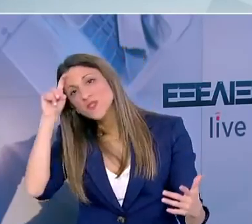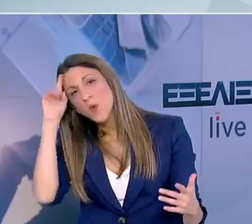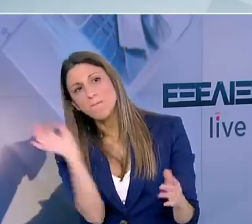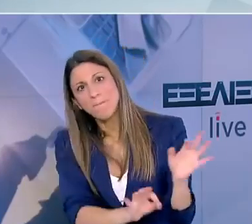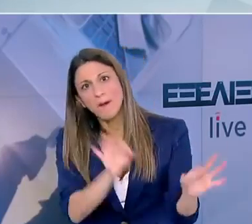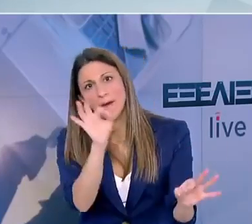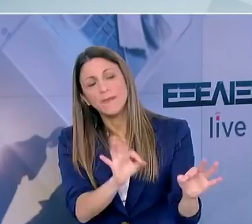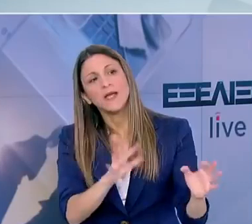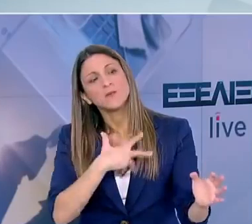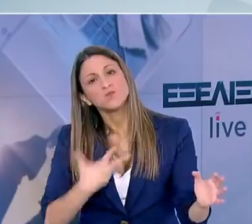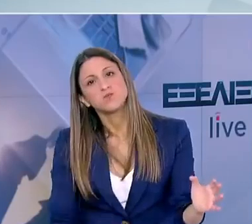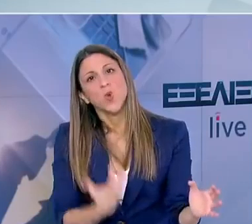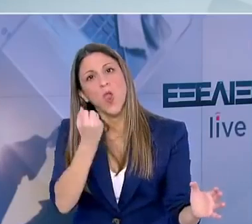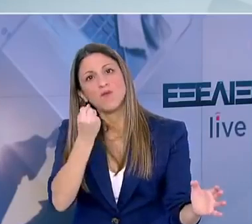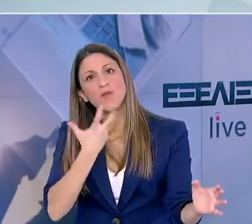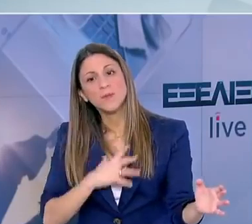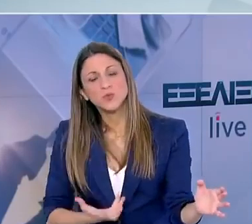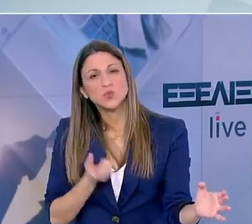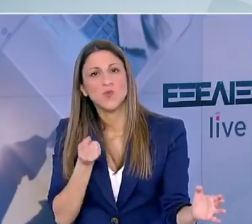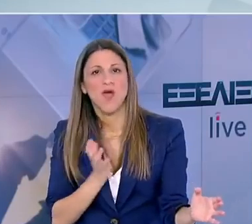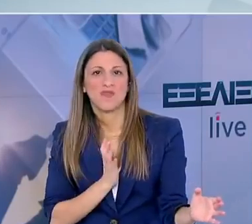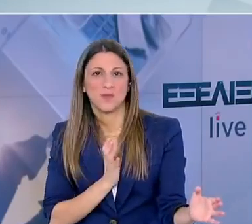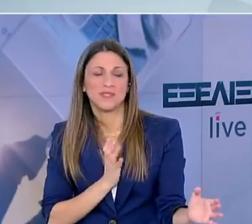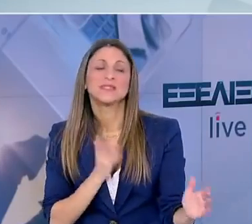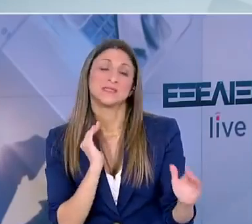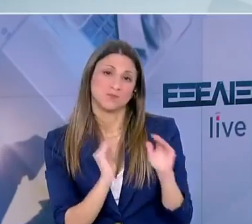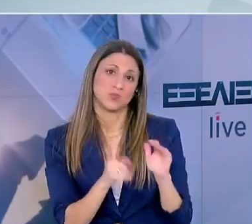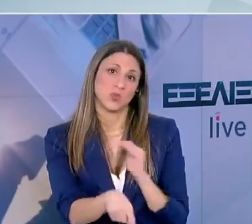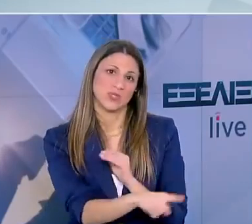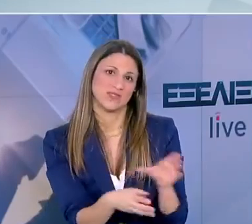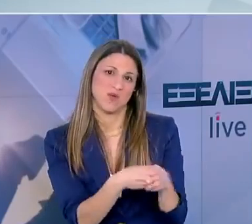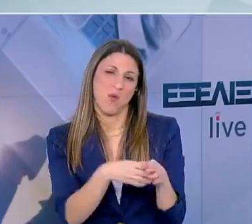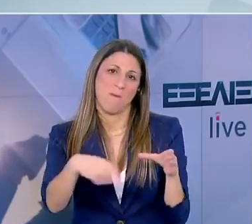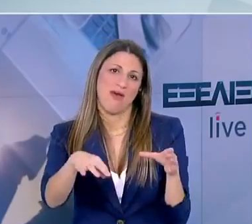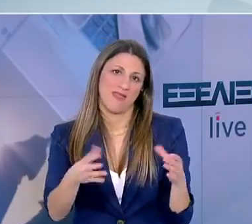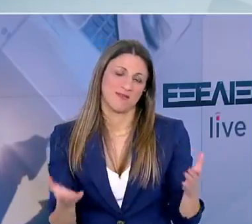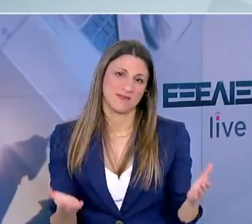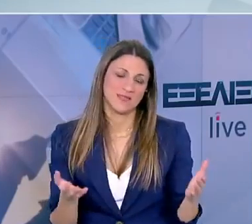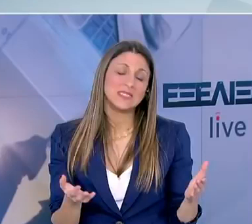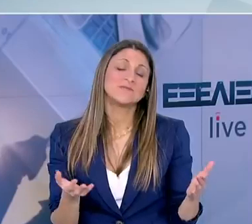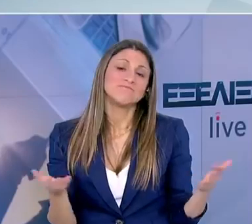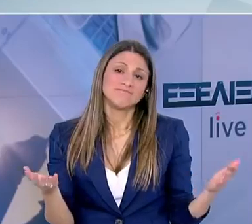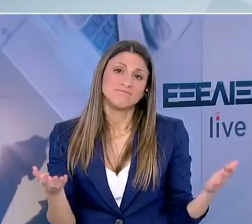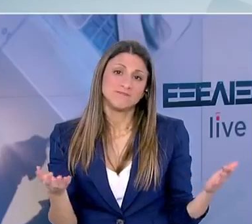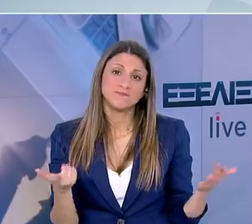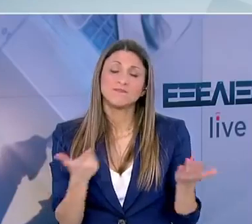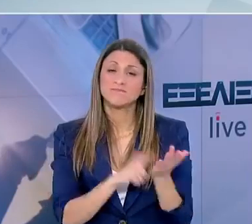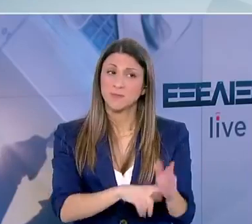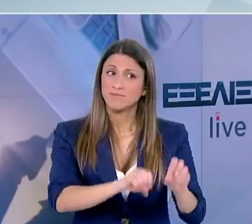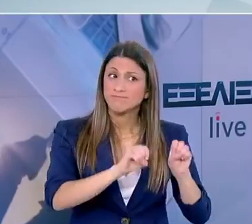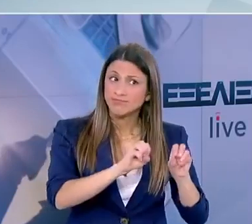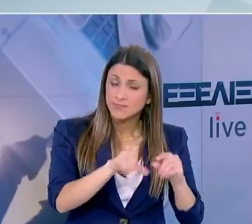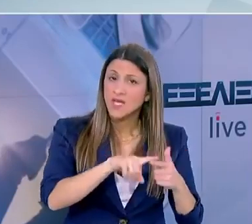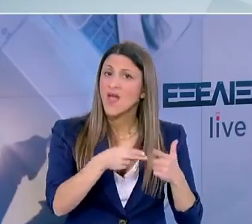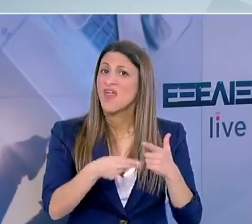θες να θρηνήσεις νεκρούς σε αυτό το χώρο. Και πρέπει να προστατέψεις τις ευπαθείς ομάδες και να δώσεις το μήνυμα της εκπαίδευσης, της